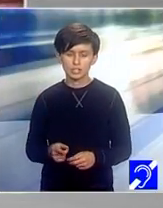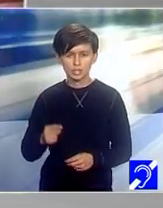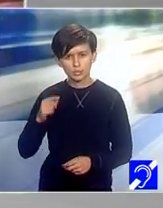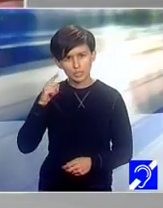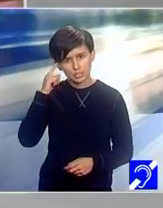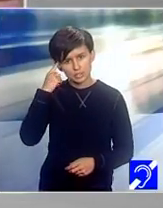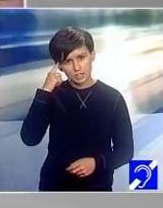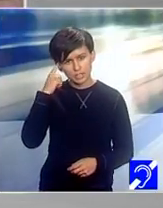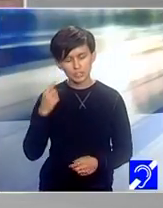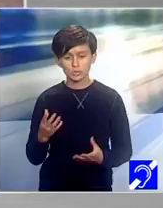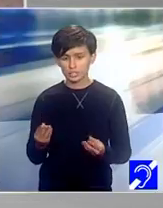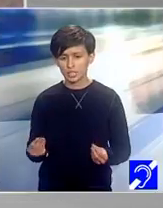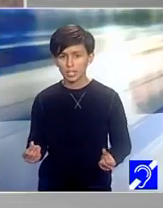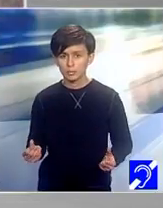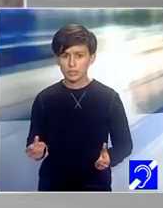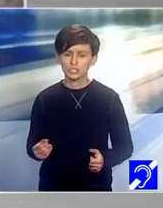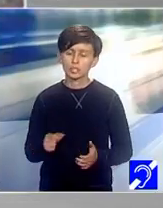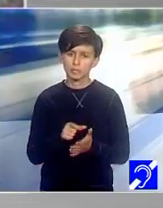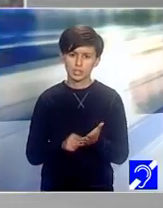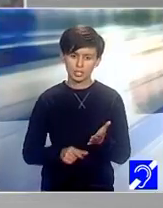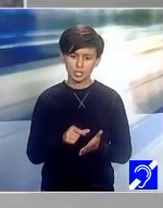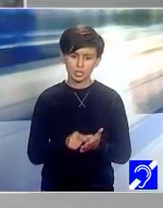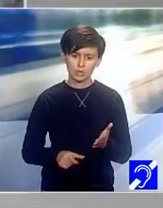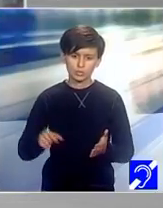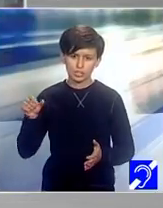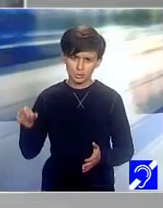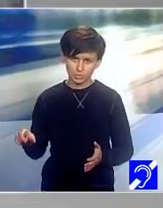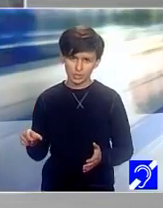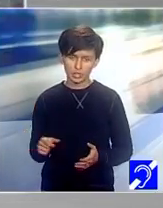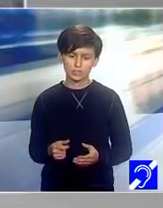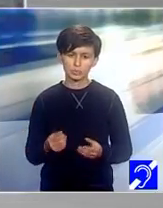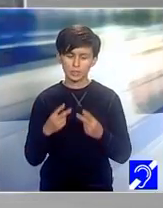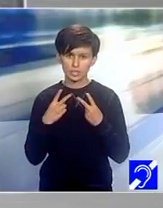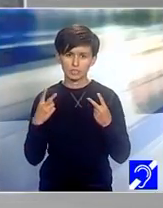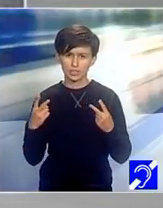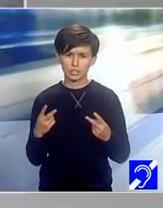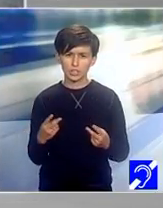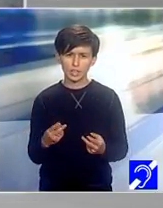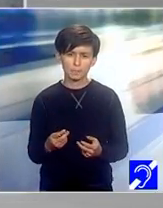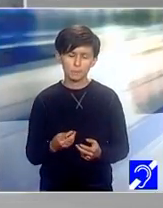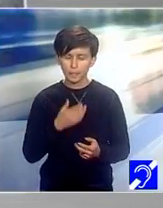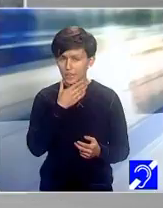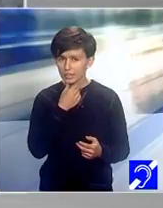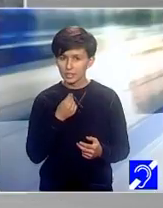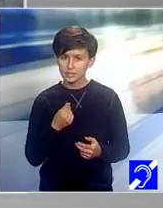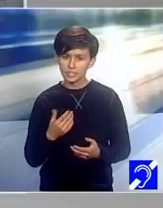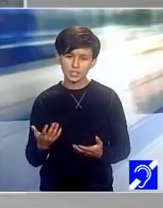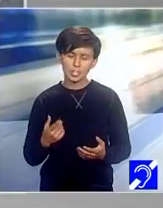receptat și apreciat un poet, ci prin valoarea estetică, care este întotdeauna s-a dovedit mult mai durabilă decât cea ideologică,